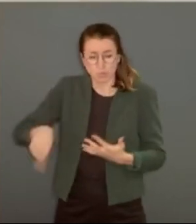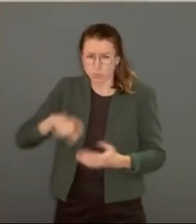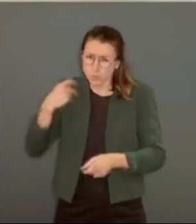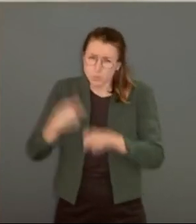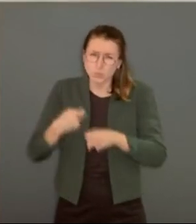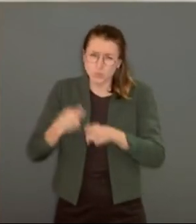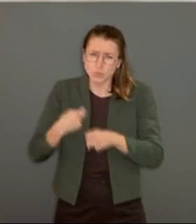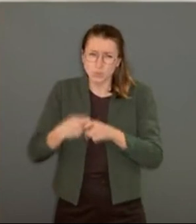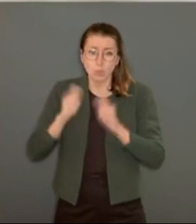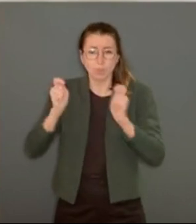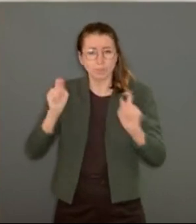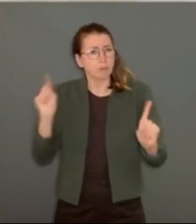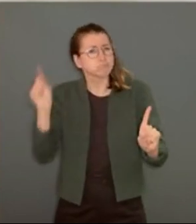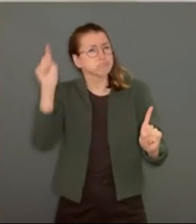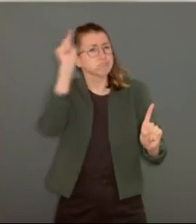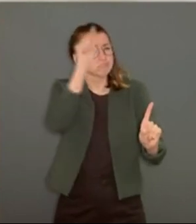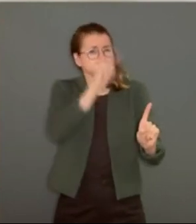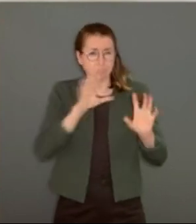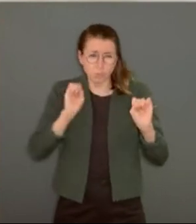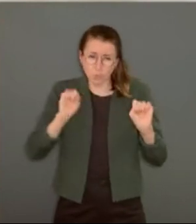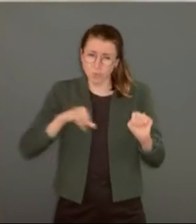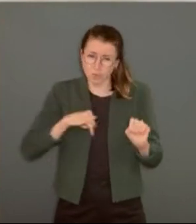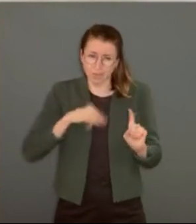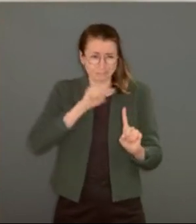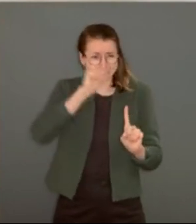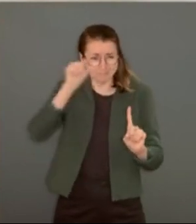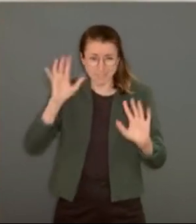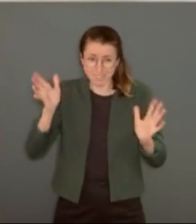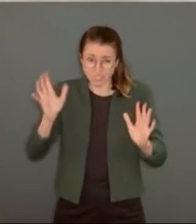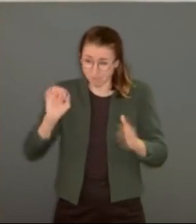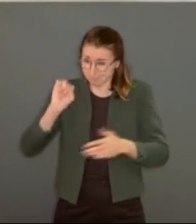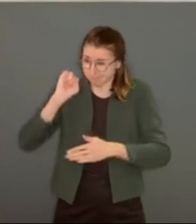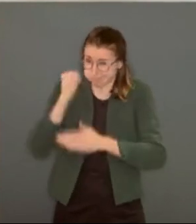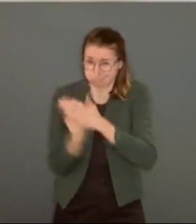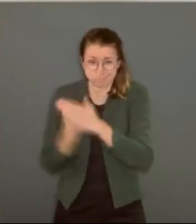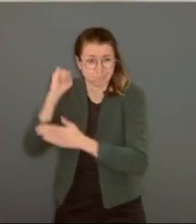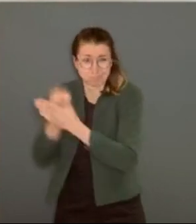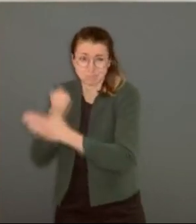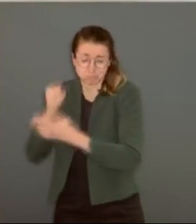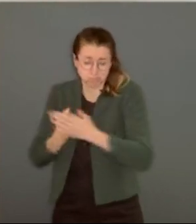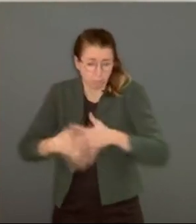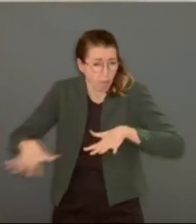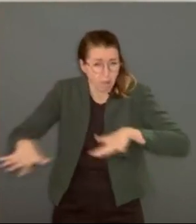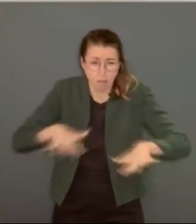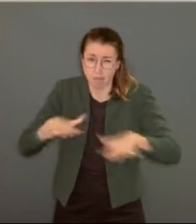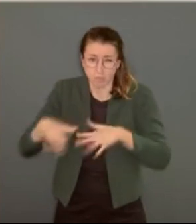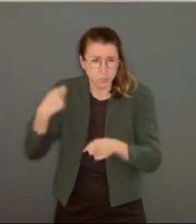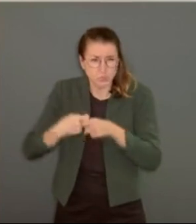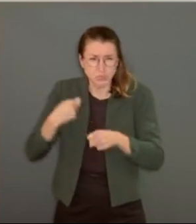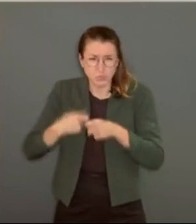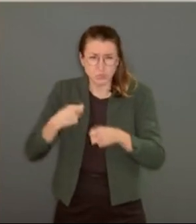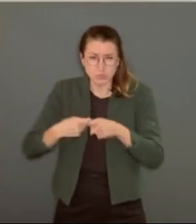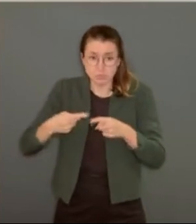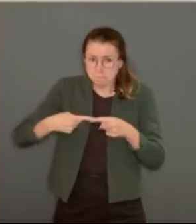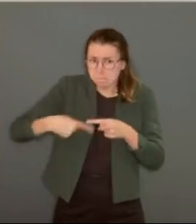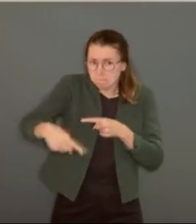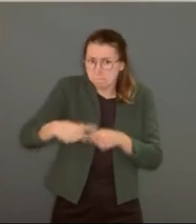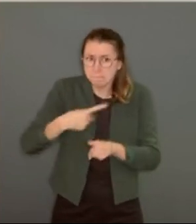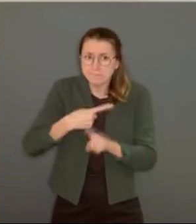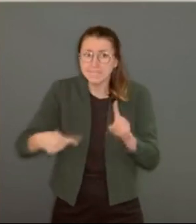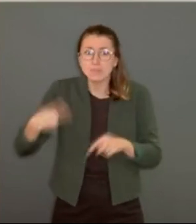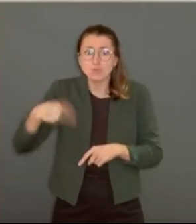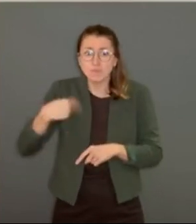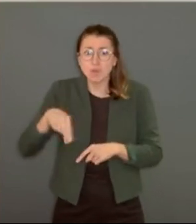seuil de pénibilité a déjà été dépassé. D'ici à la mi-novembre, on verra que dans nos hôpitaux, il y